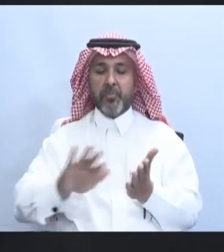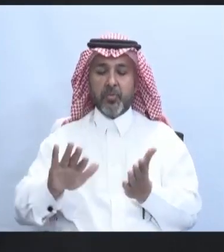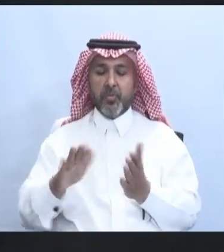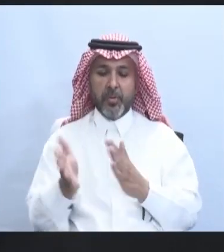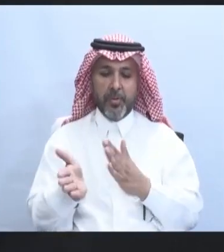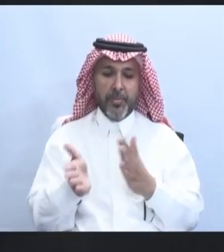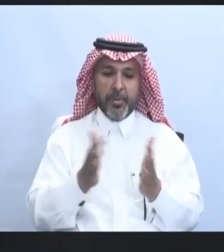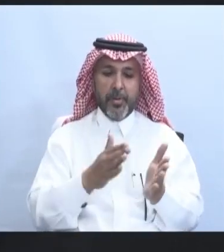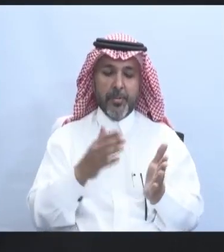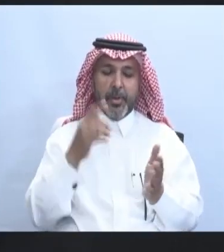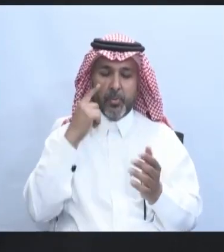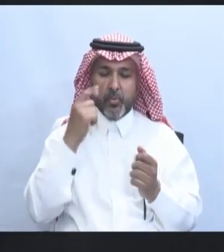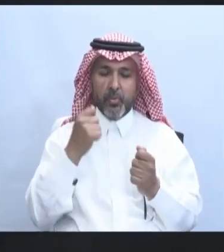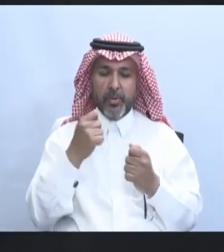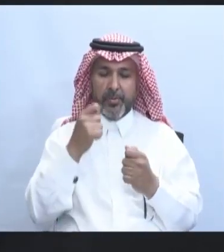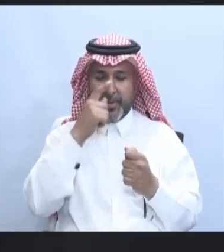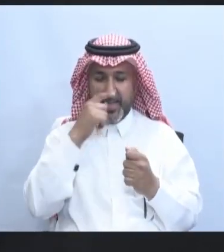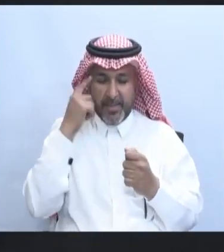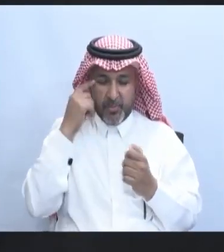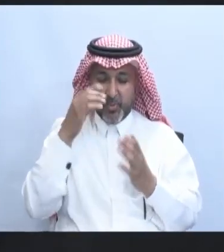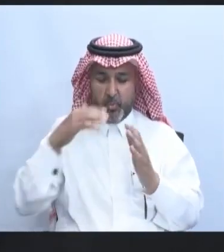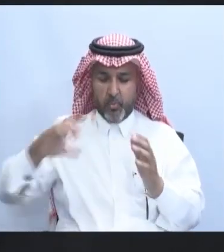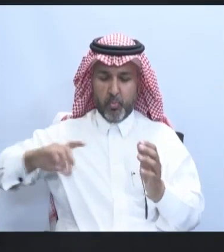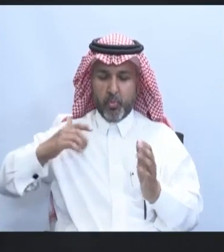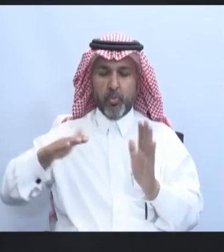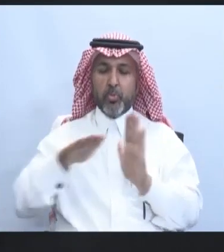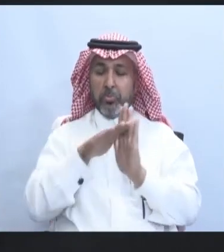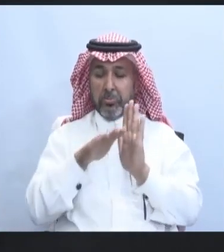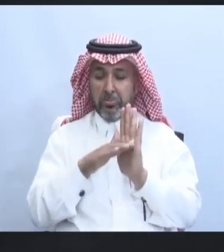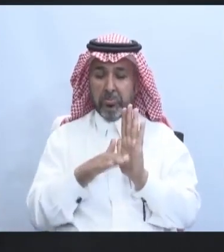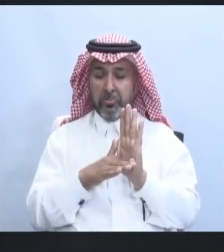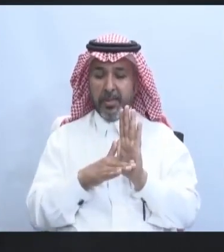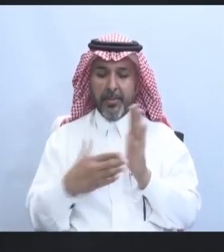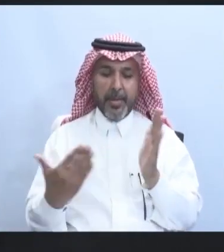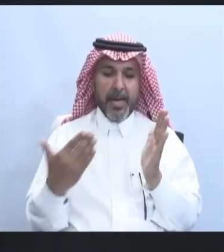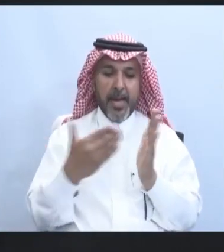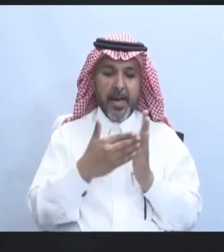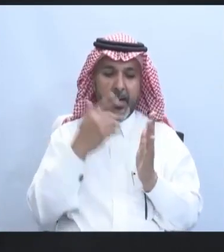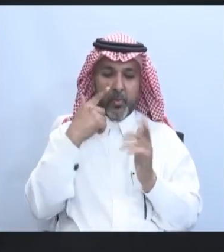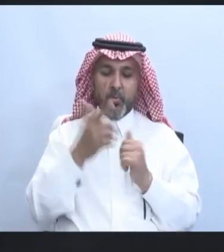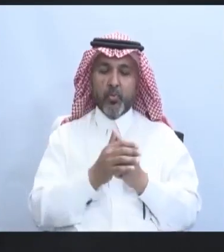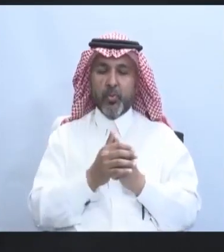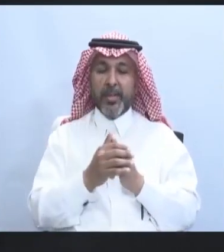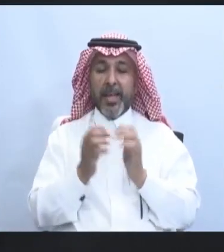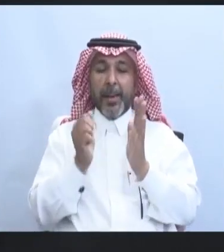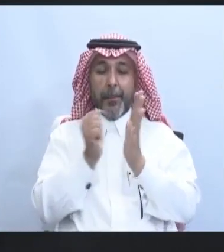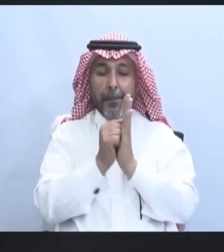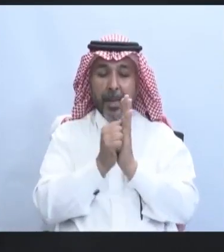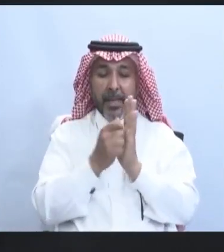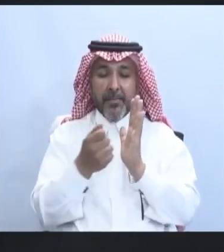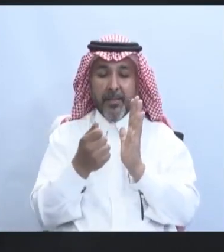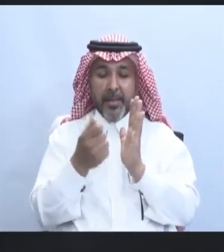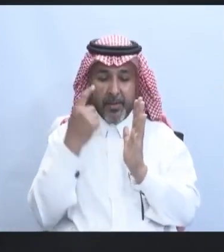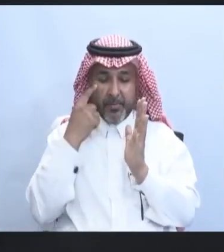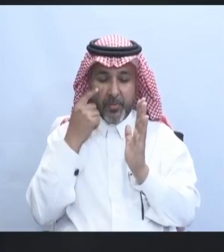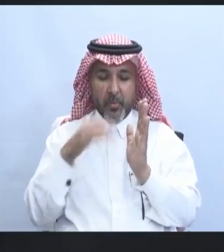عن جمع الزكاه وكل ما يتعلق من امور ماليه تخص المسلمين وايضا انشئ دارا